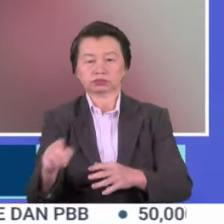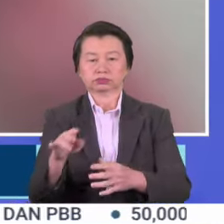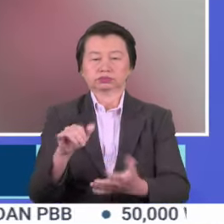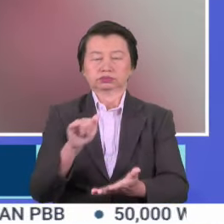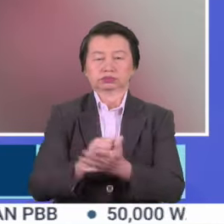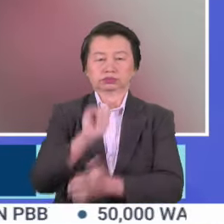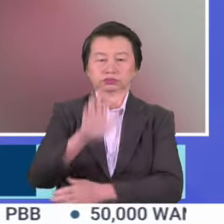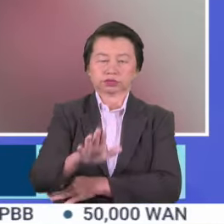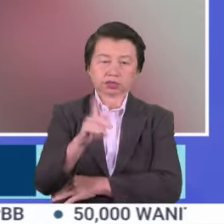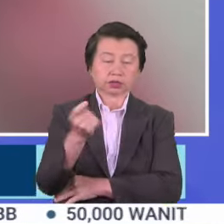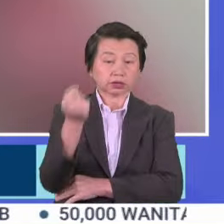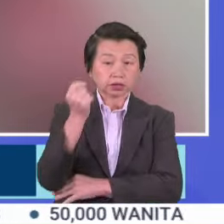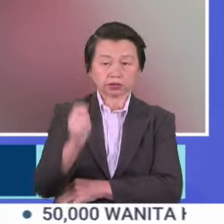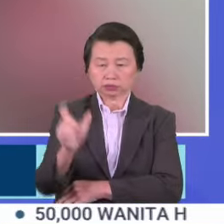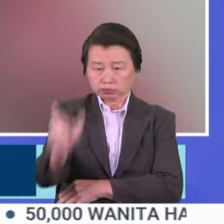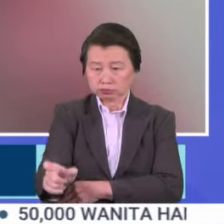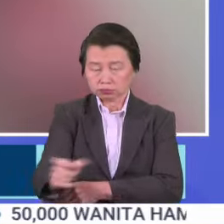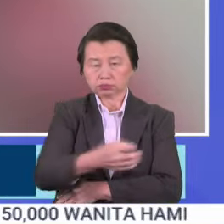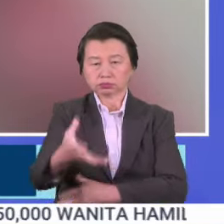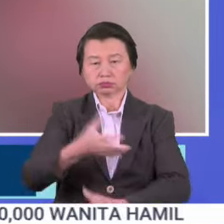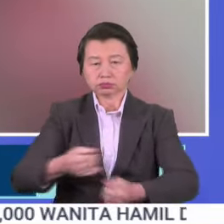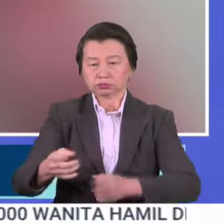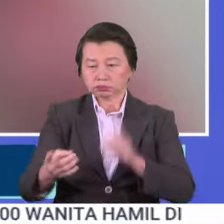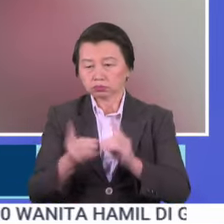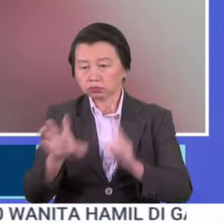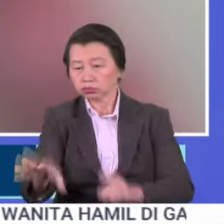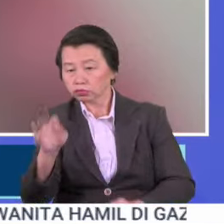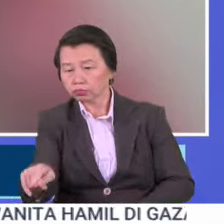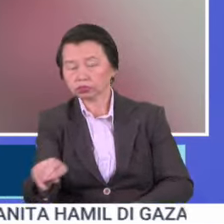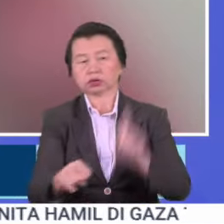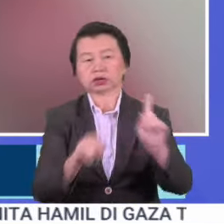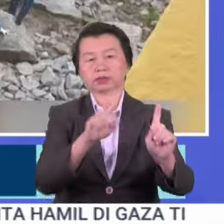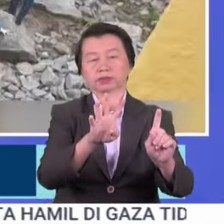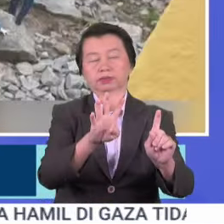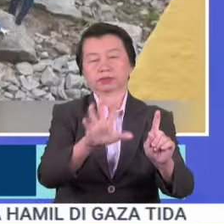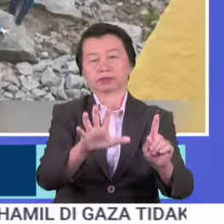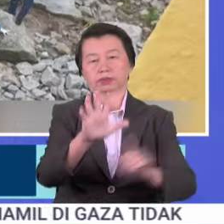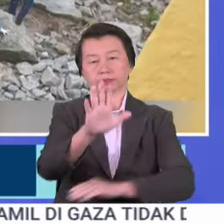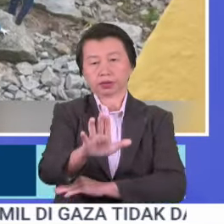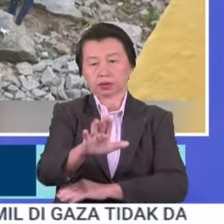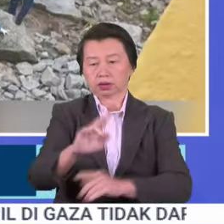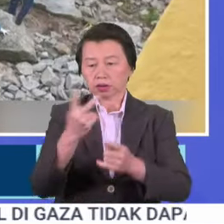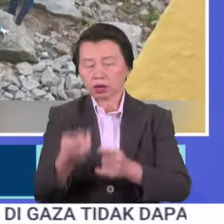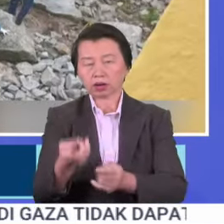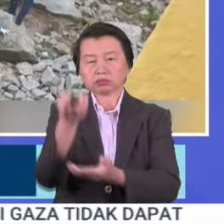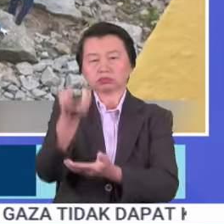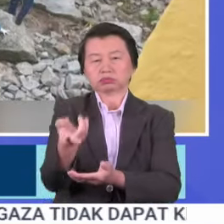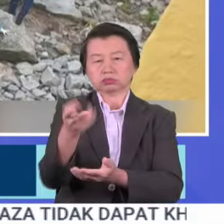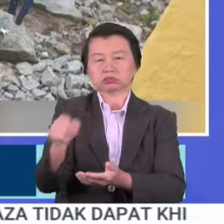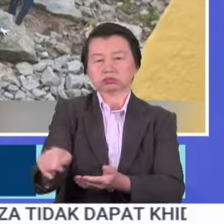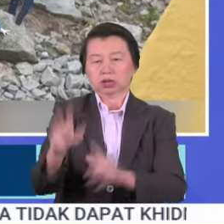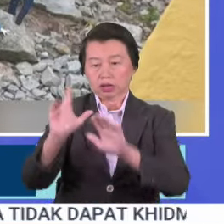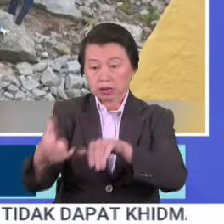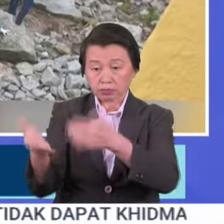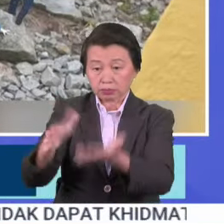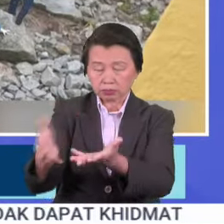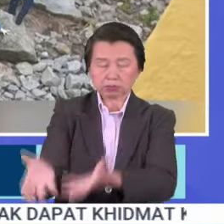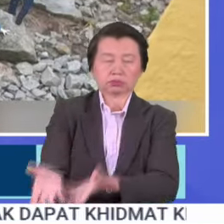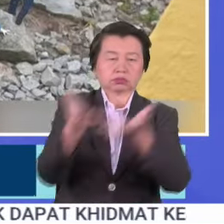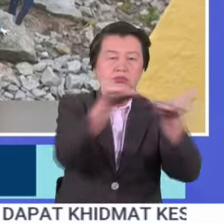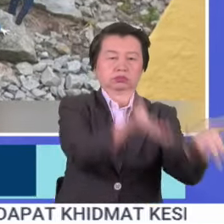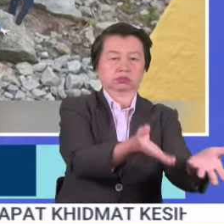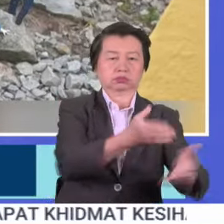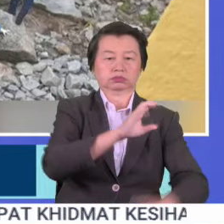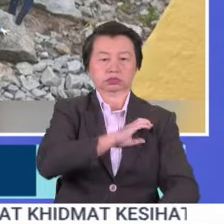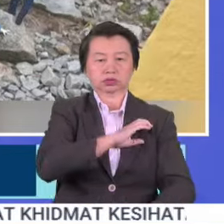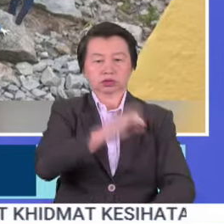Sitiawan petang tadi. Mangsa nelayan ditemui pada jam 1.45 petang dalam keadaan terapung. Mayat kemudian diserahkan kepada